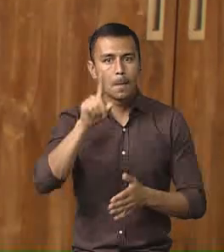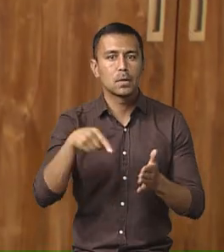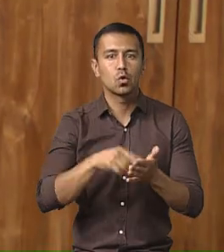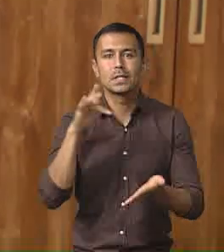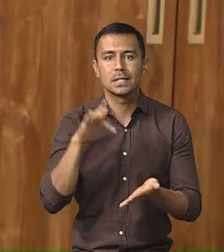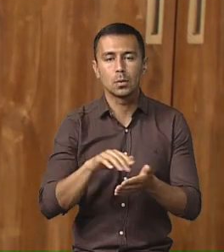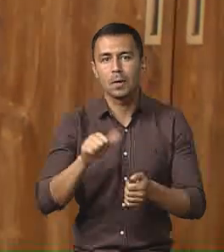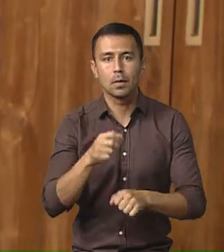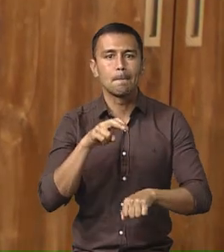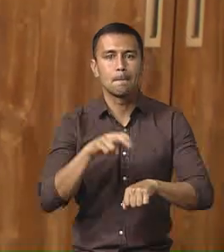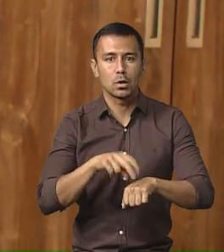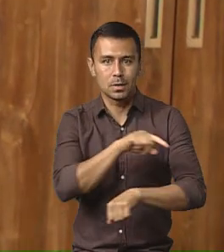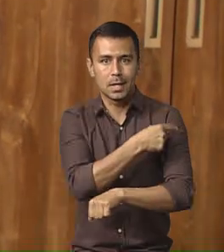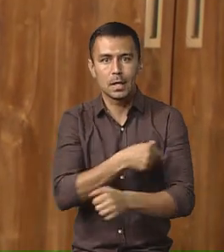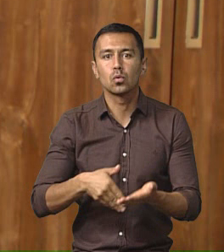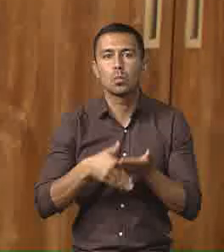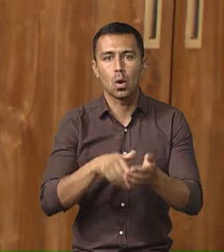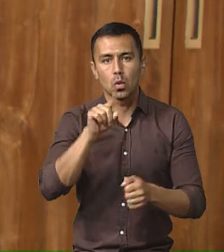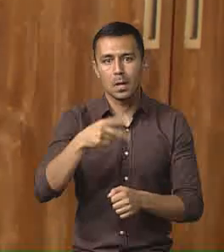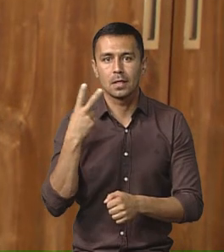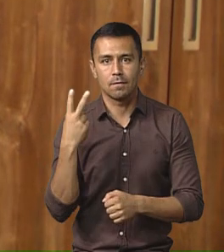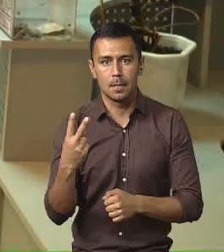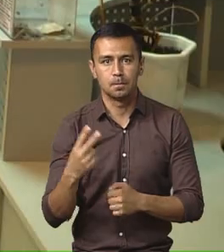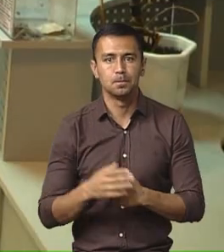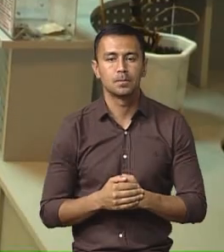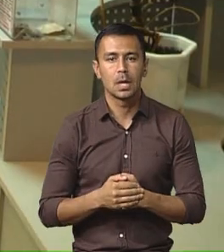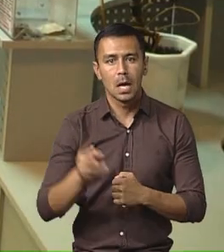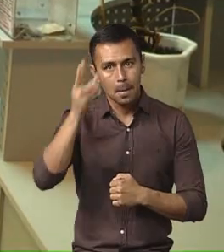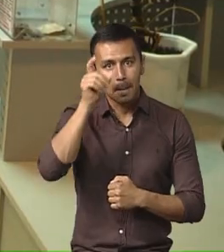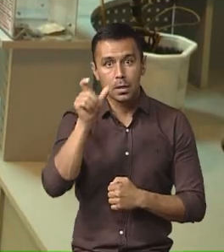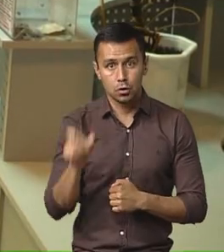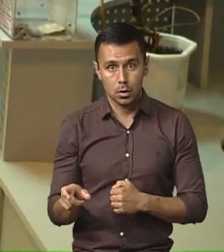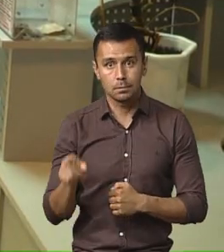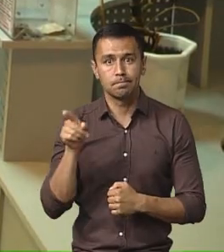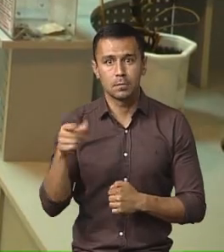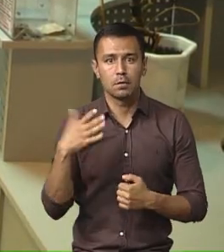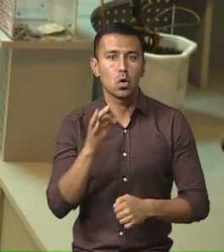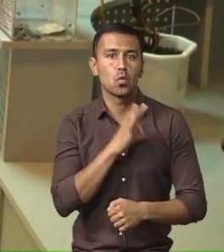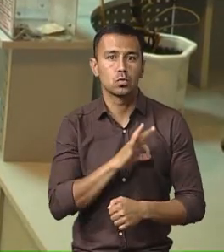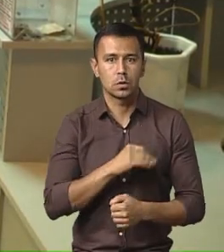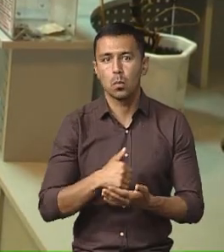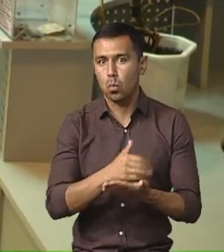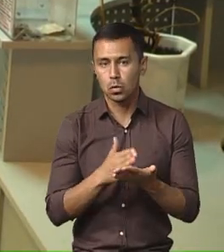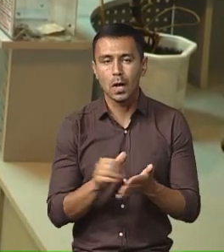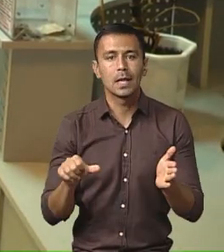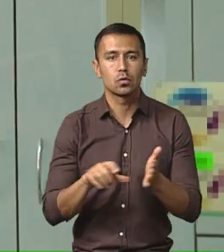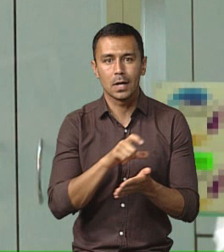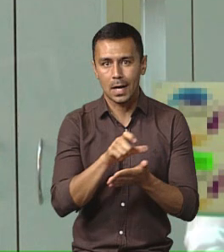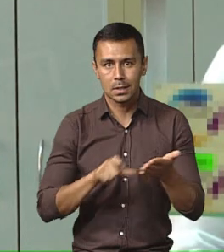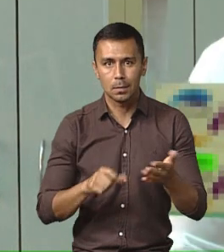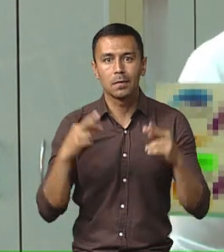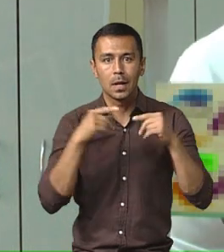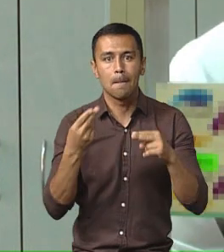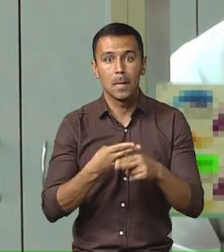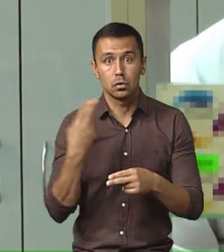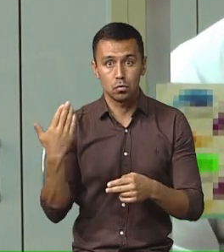центру первинної медико-санітарної допомоги номер 2 Людмила Головко. Хмельничанин Василь Коваленко вже користується послугою електронних рецептів на ліки. Без